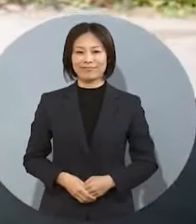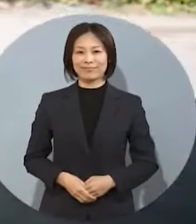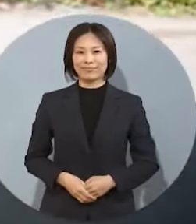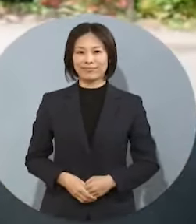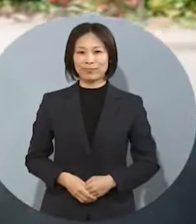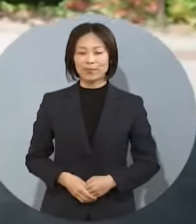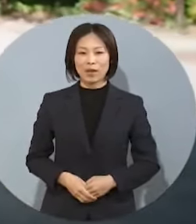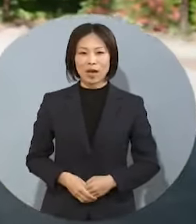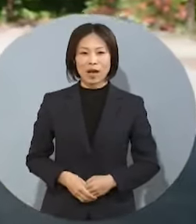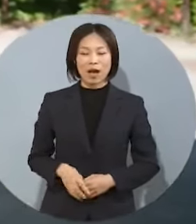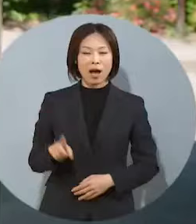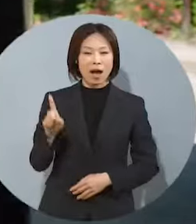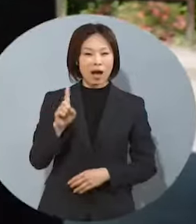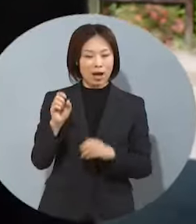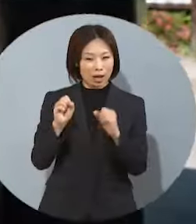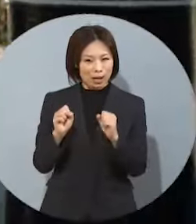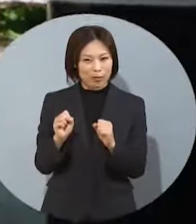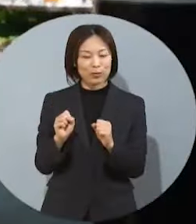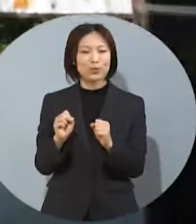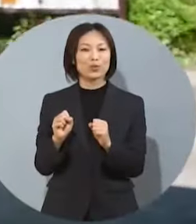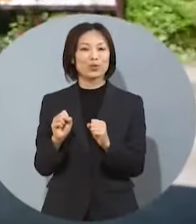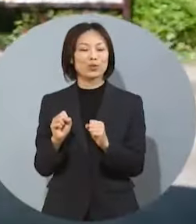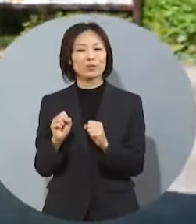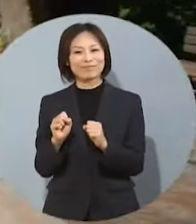どんな動物がいるんだろう。